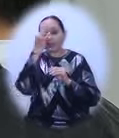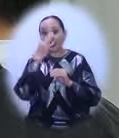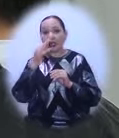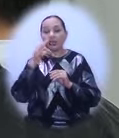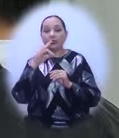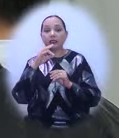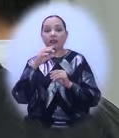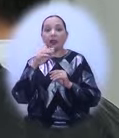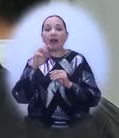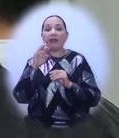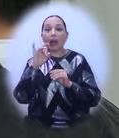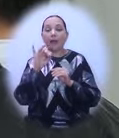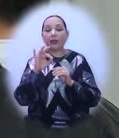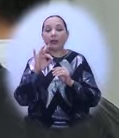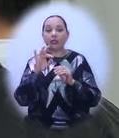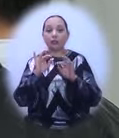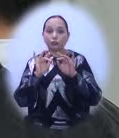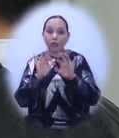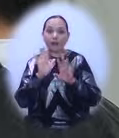trimerda tekislab chiqaman.